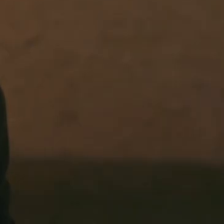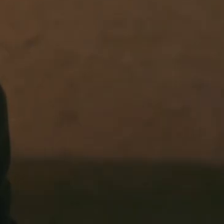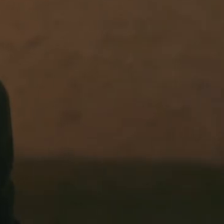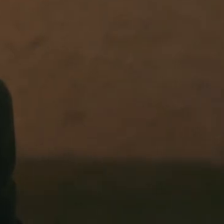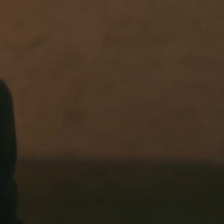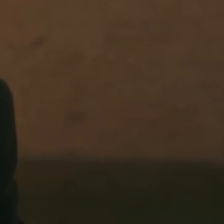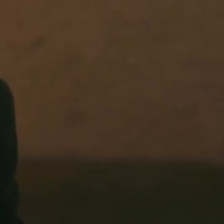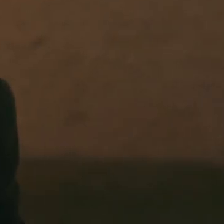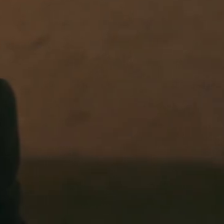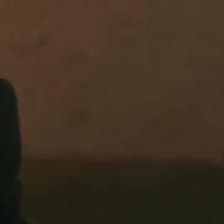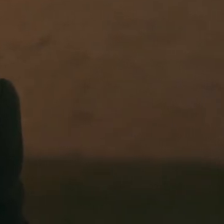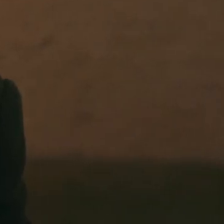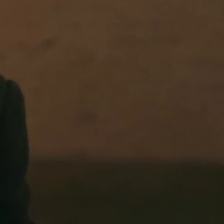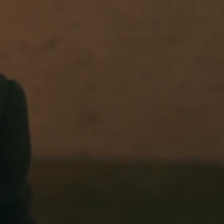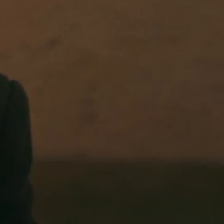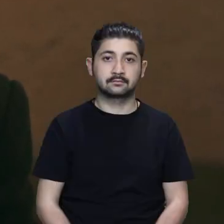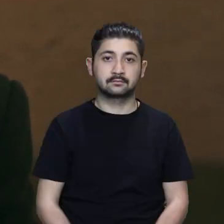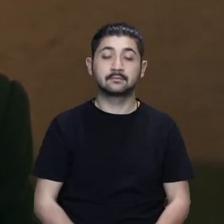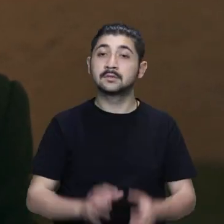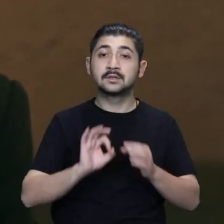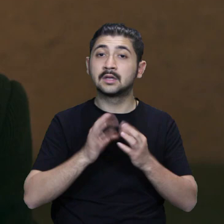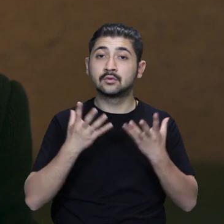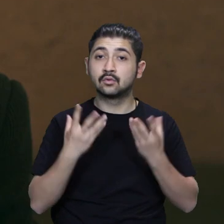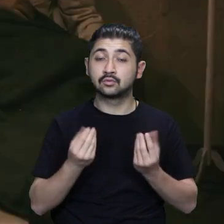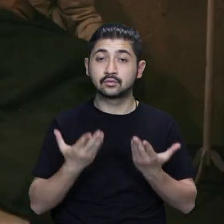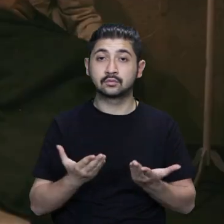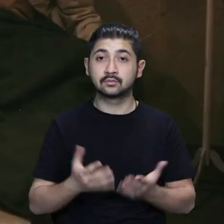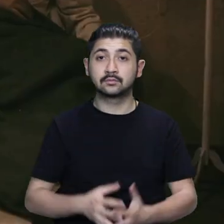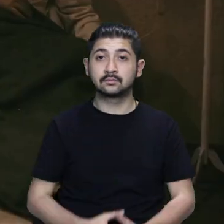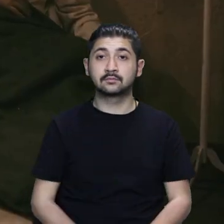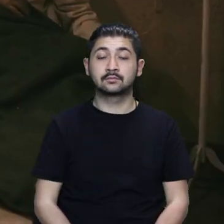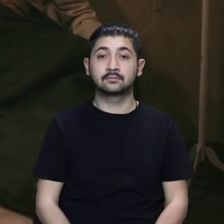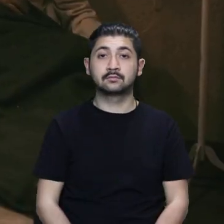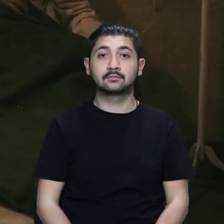Ali şefin odasında oturuyor. Nasıl oldu?